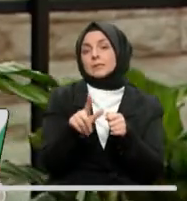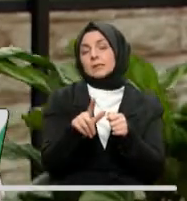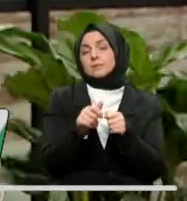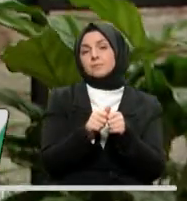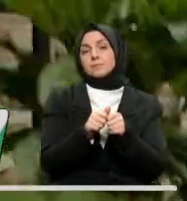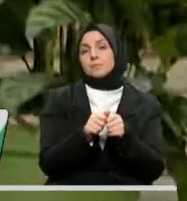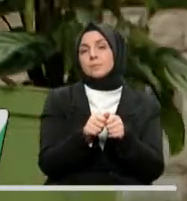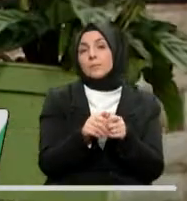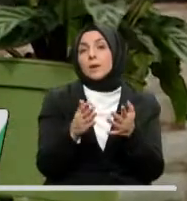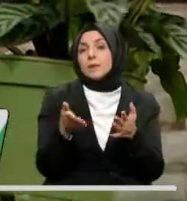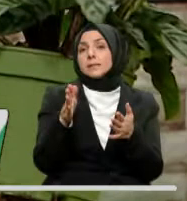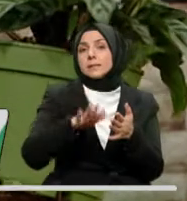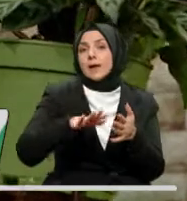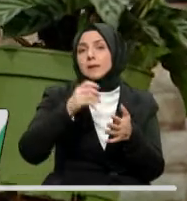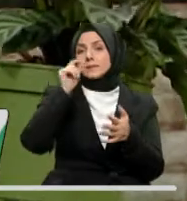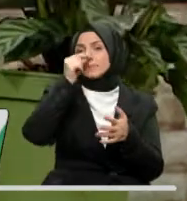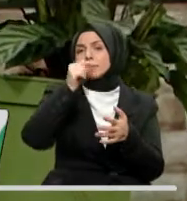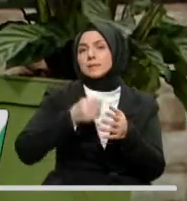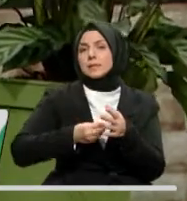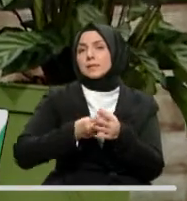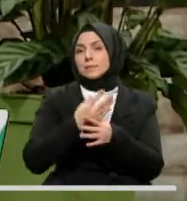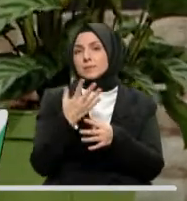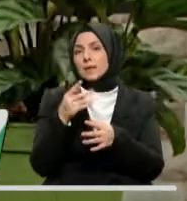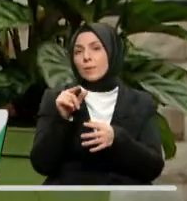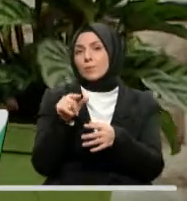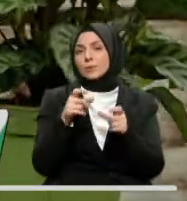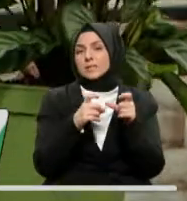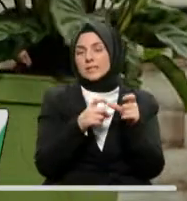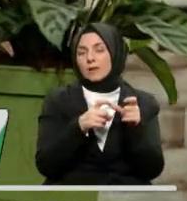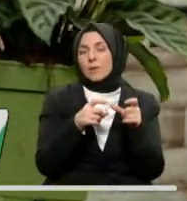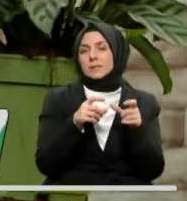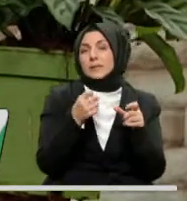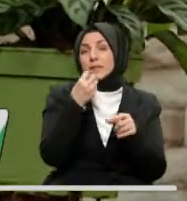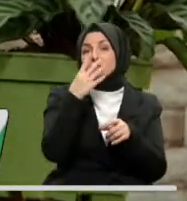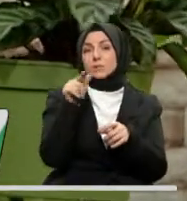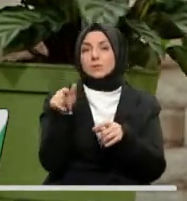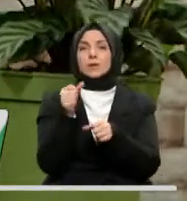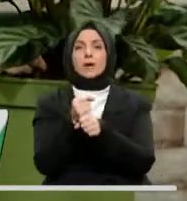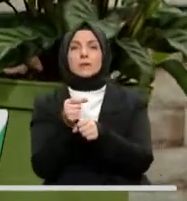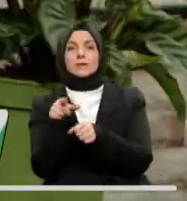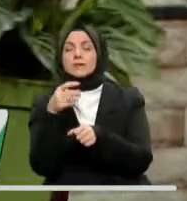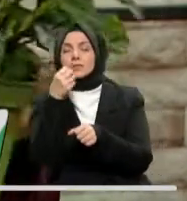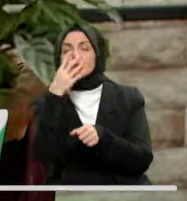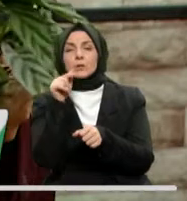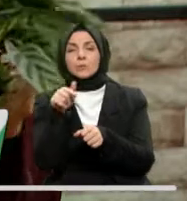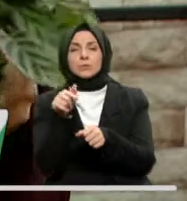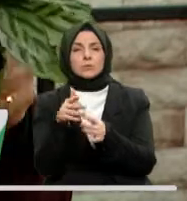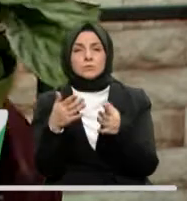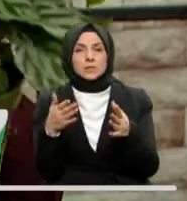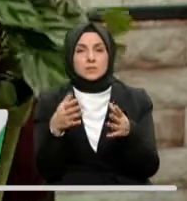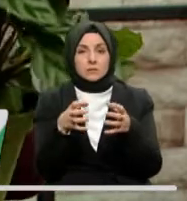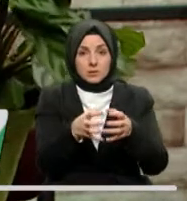farklı Normalde diye bitkilerimiz de Yani bu siklamen çiçeğimiz budakaltı bu bitkilerde saksı nasıl değiştireceğiz